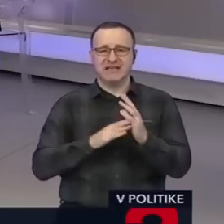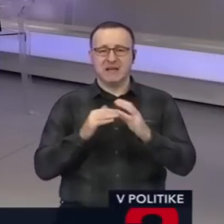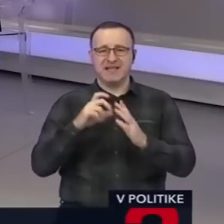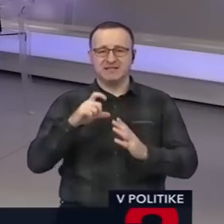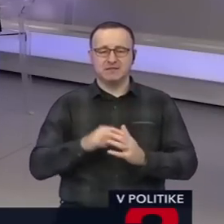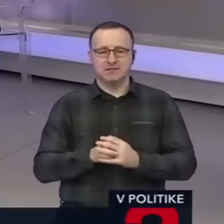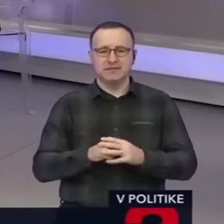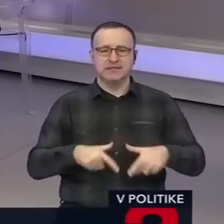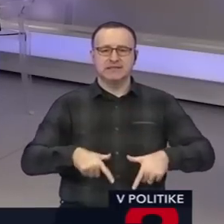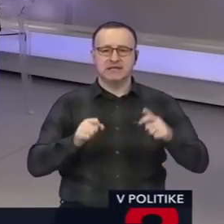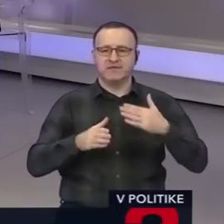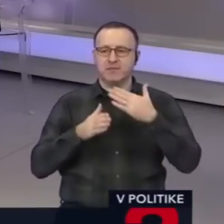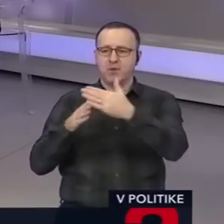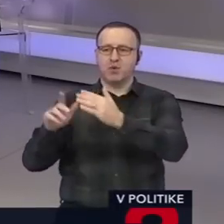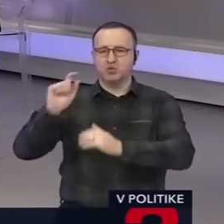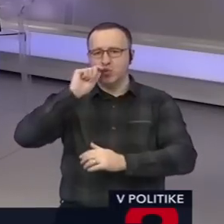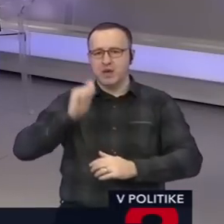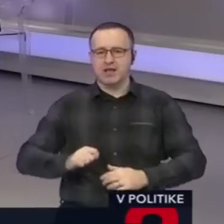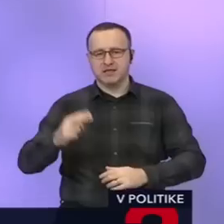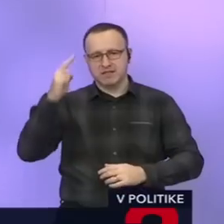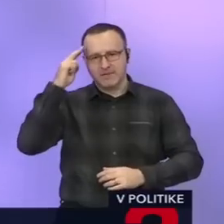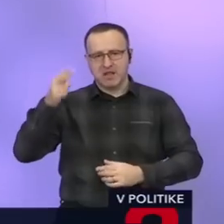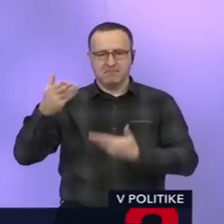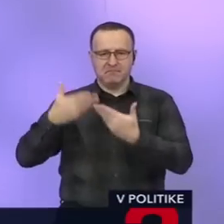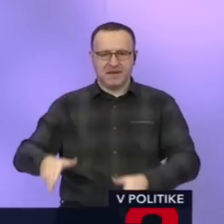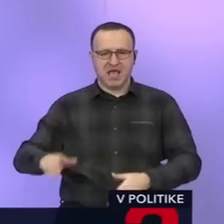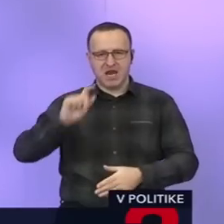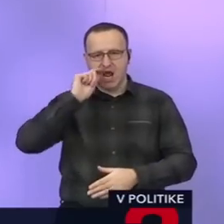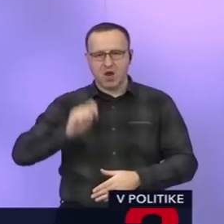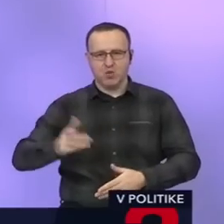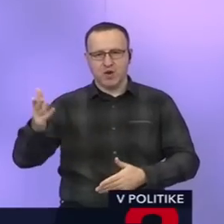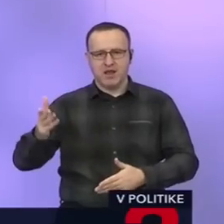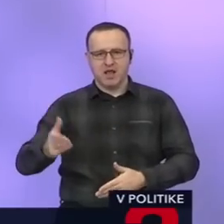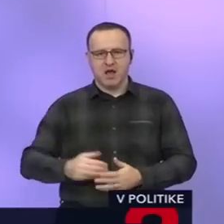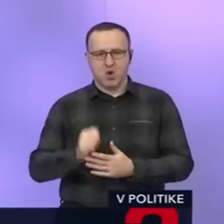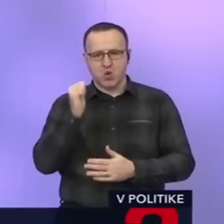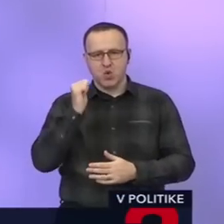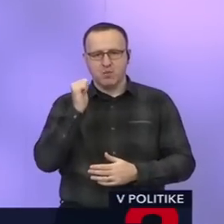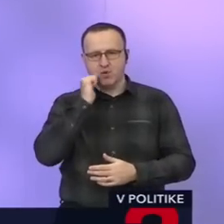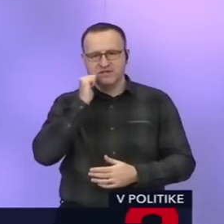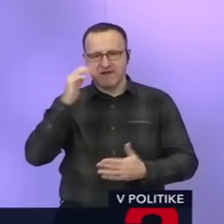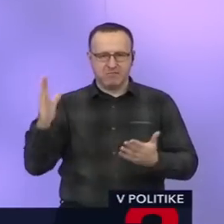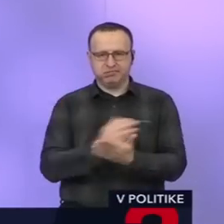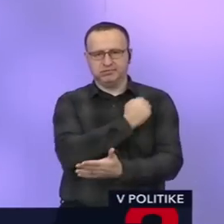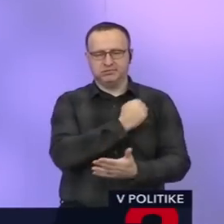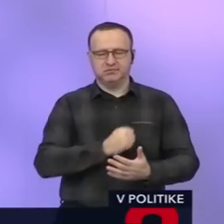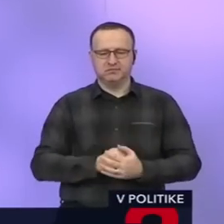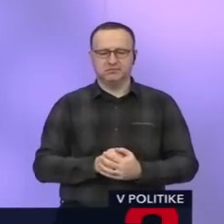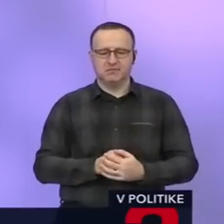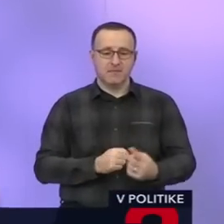Zastavenie pomoci Ukrajine by znamenalo kapituláciu Kieva voči Moskve so všetkými tými dôsledkami. Ak sa pozrieme